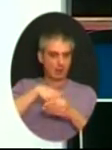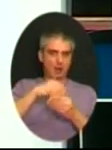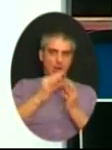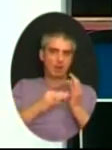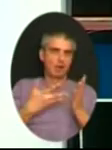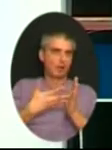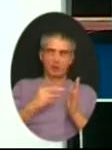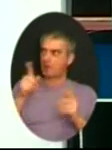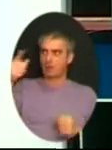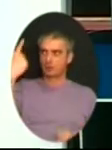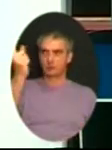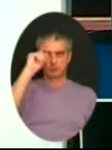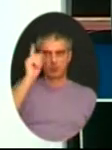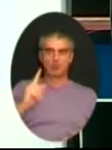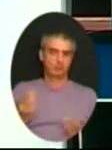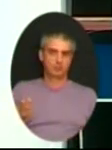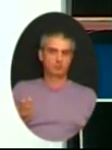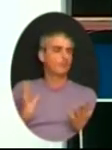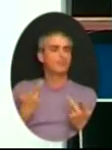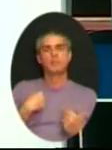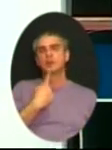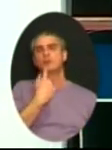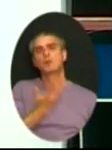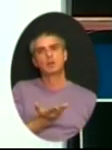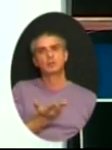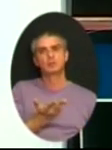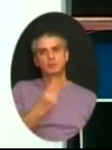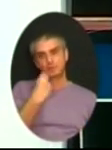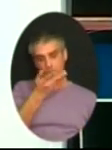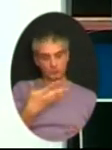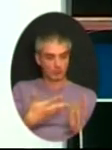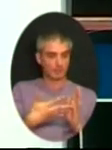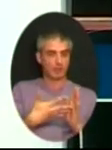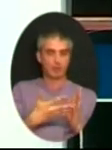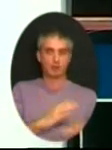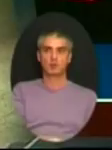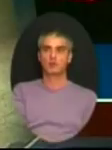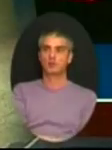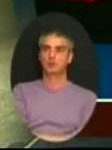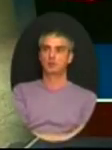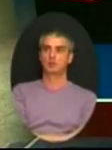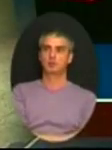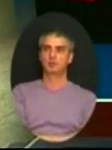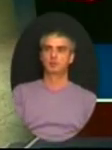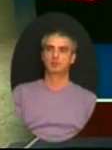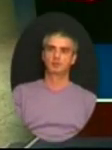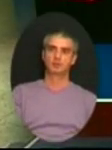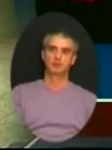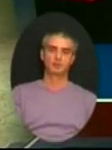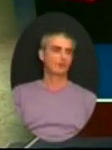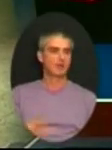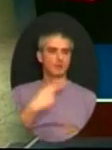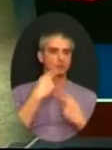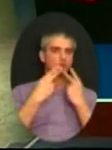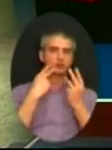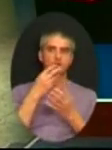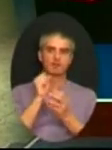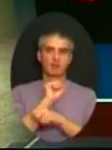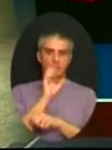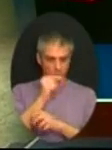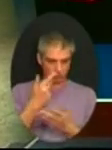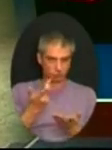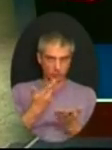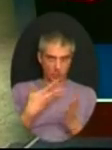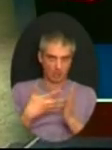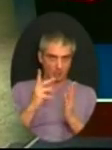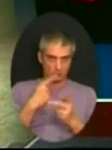בדיוק כמו שאת לא מצויה בתוך החקירה. אז מה אני אומרת? אבל אין לכם דרישות לראש הממשלה שישיב לתן. אבל מה הוא ישיב? אם יש חקירה, הוא